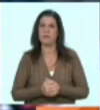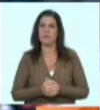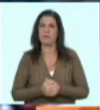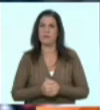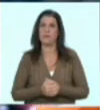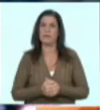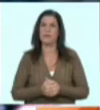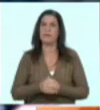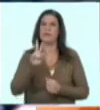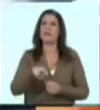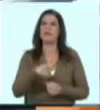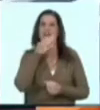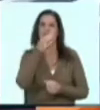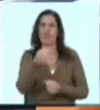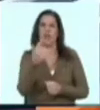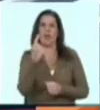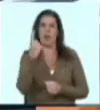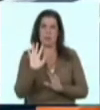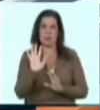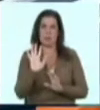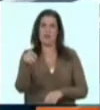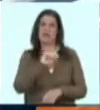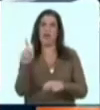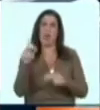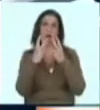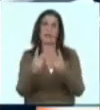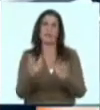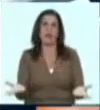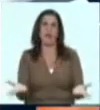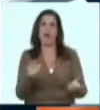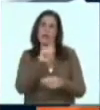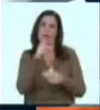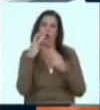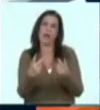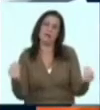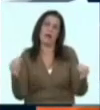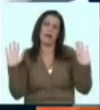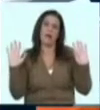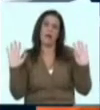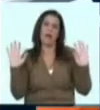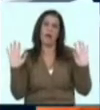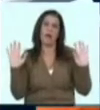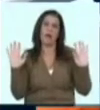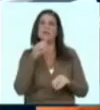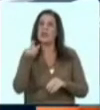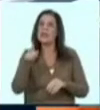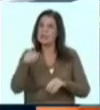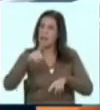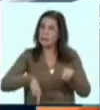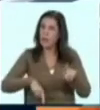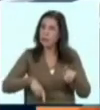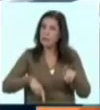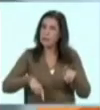אבל יש פה שאלה שנשאלה. אבל לא ניתן לי, אמיתי. רגע, רבותיי, לא, אתם מתפזרים. האם זו הייתה טעות או לא הייתה טעות? כן, תענה על זה.